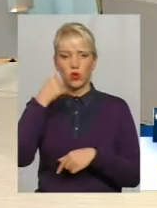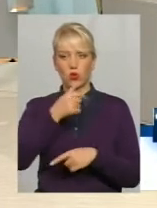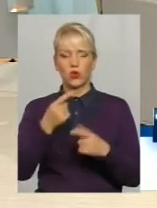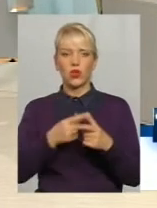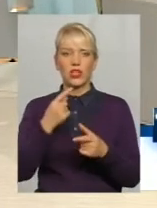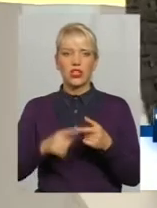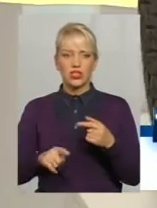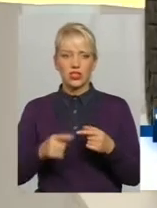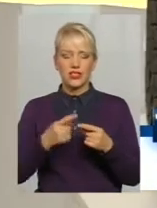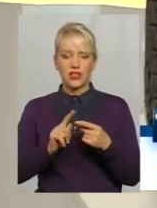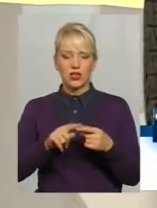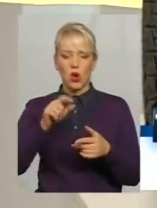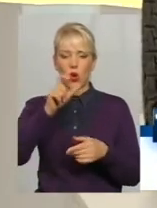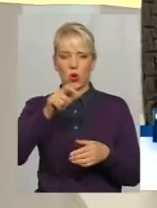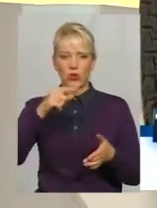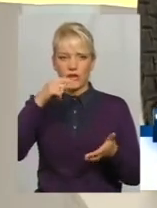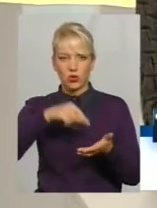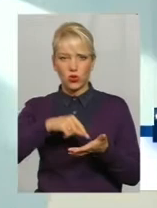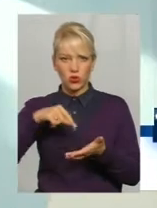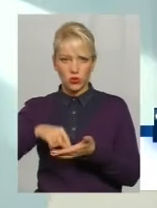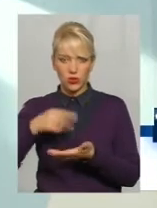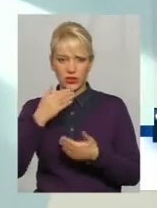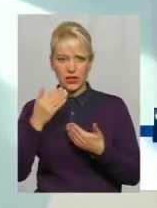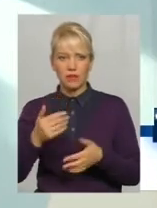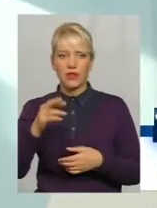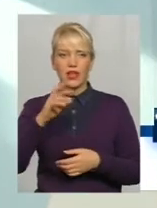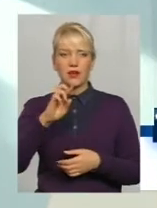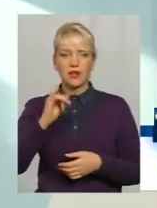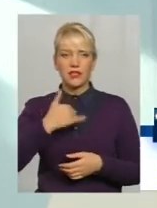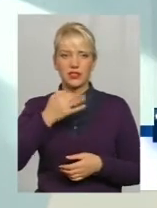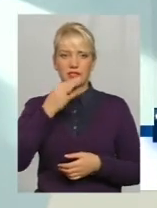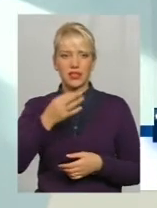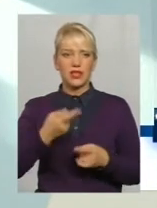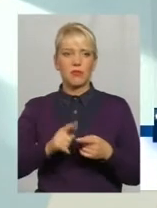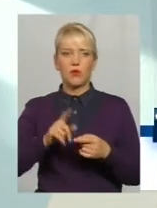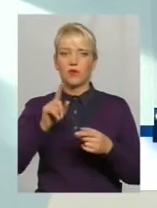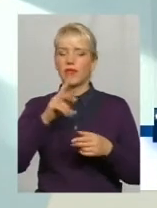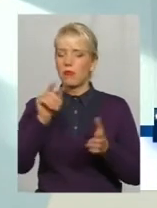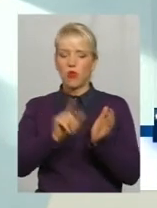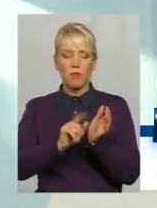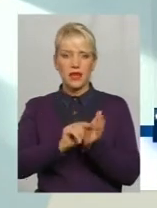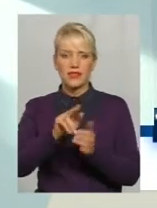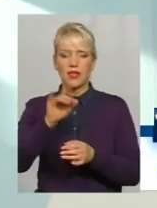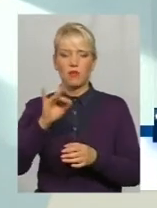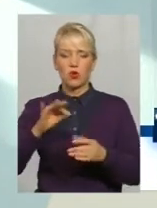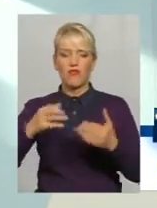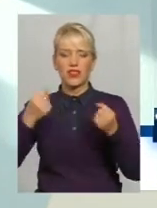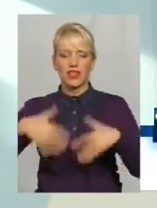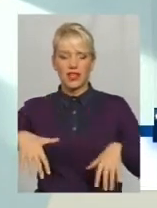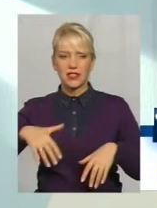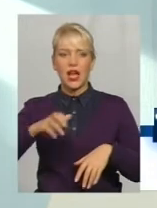людей торкнулися, цих пенсій торкнулися? Я хотіла б сказати, мова йде не про пенсії по втраті, а мова йде про пенсію